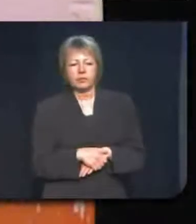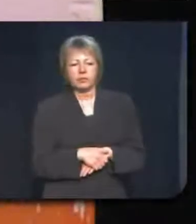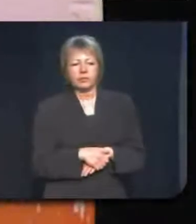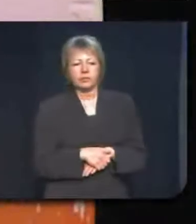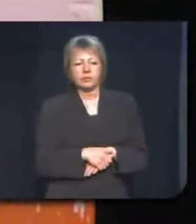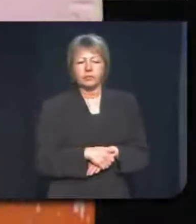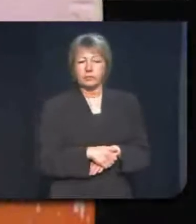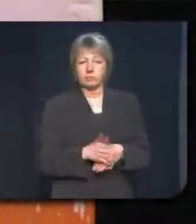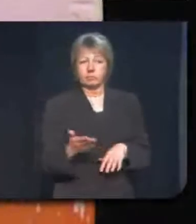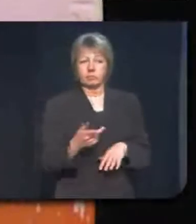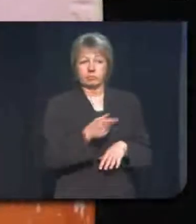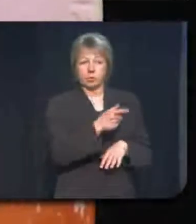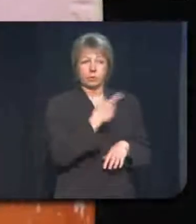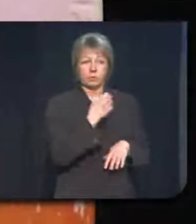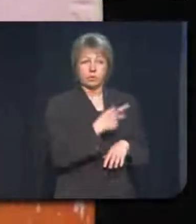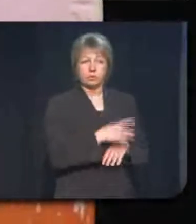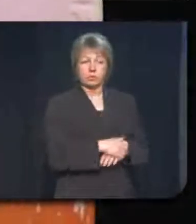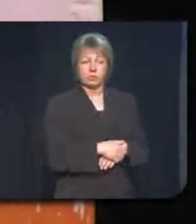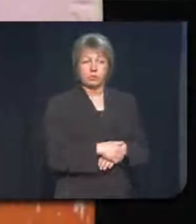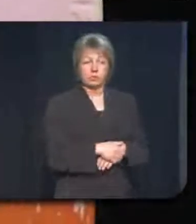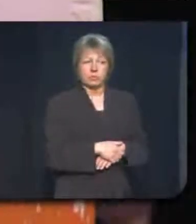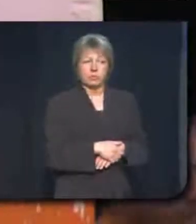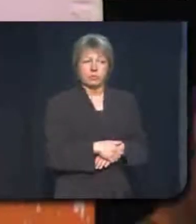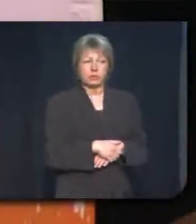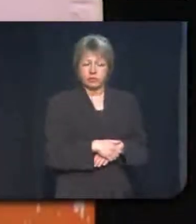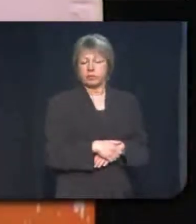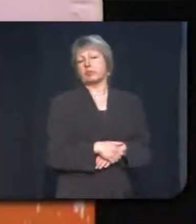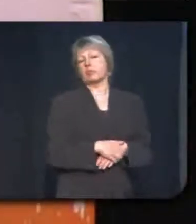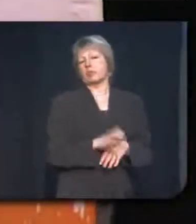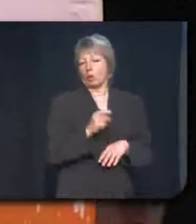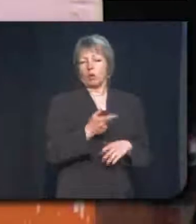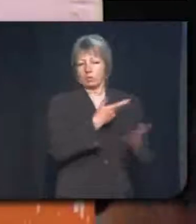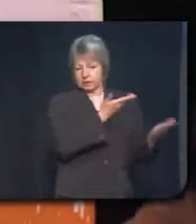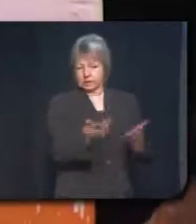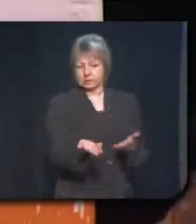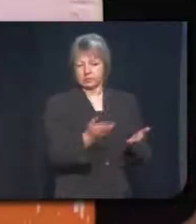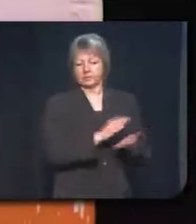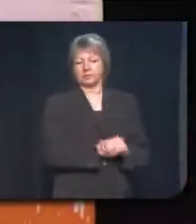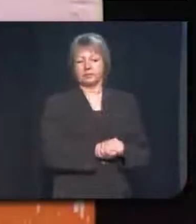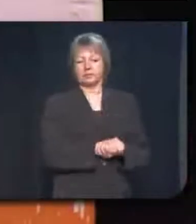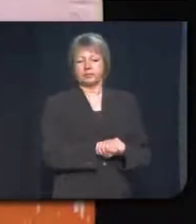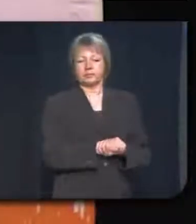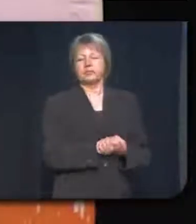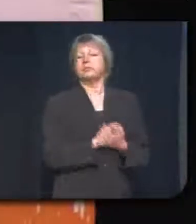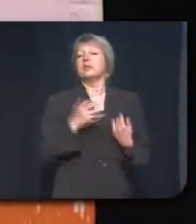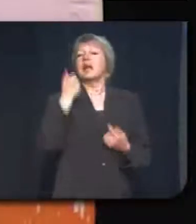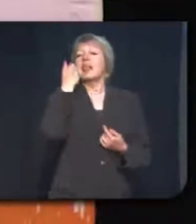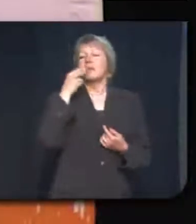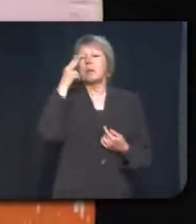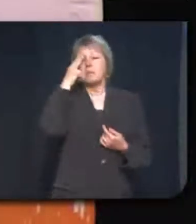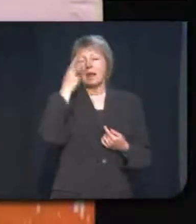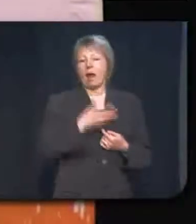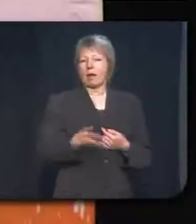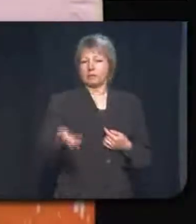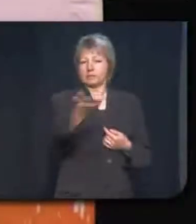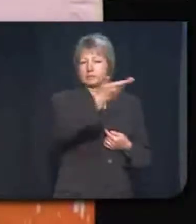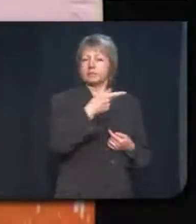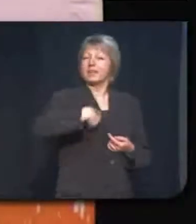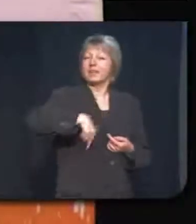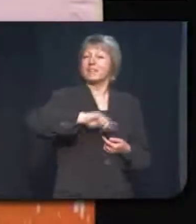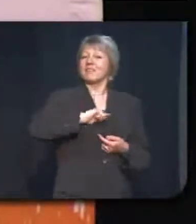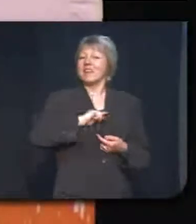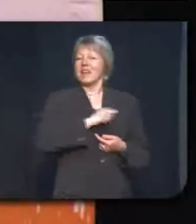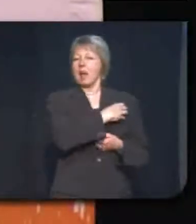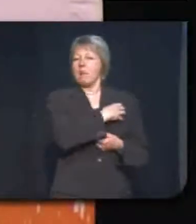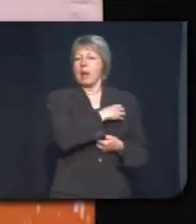willst du ja dann darfst du liebe Piraten wir sind eine Partei